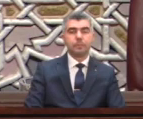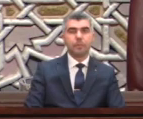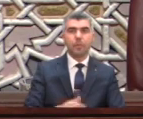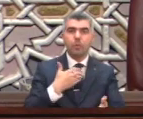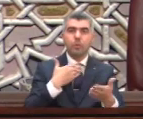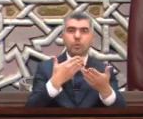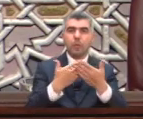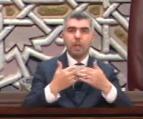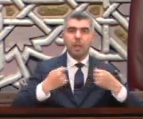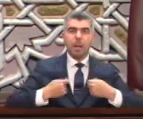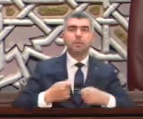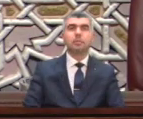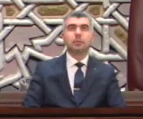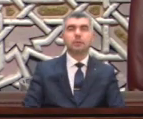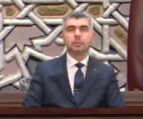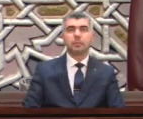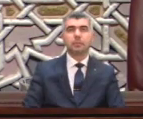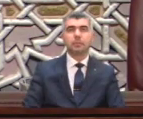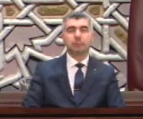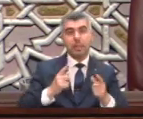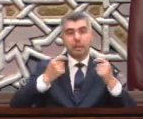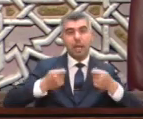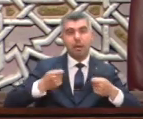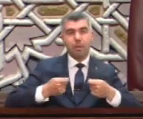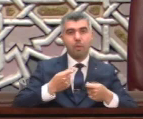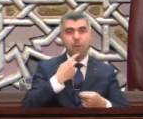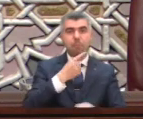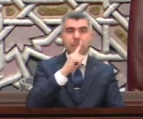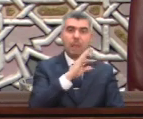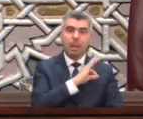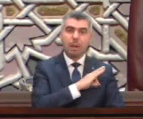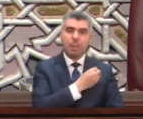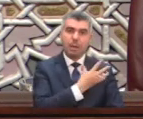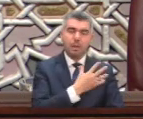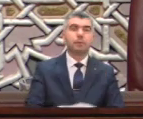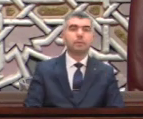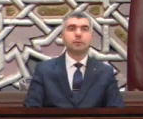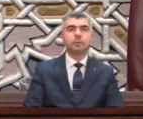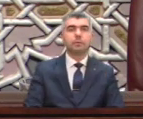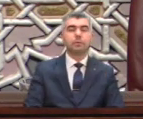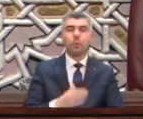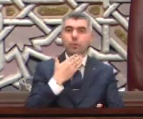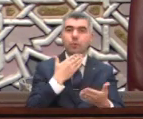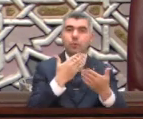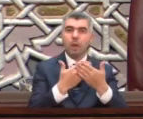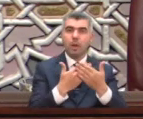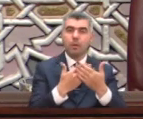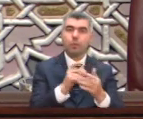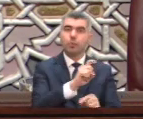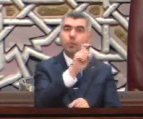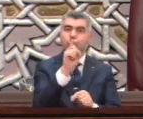شكرا سيدي الرئيس السلام عليكم بسم الله الرحمن الرحيم شكرا السيد النائب على هذا